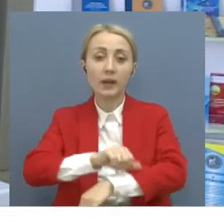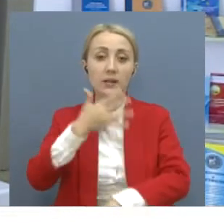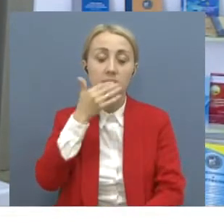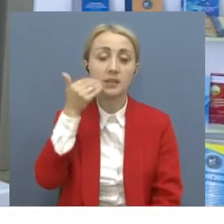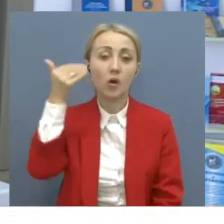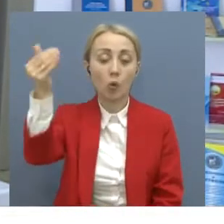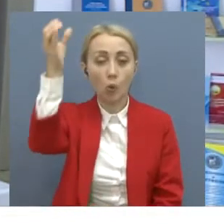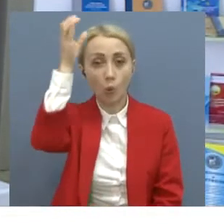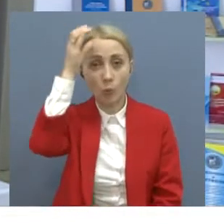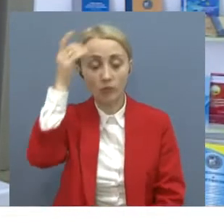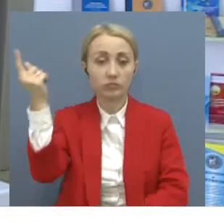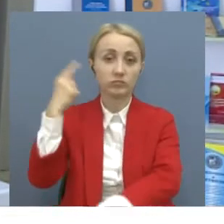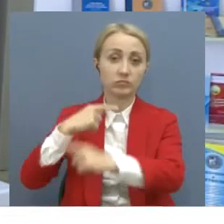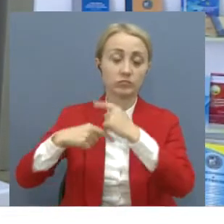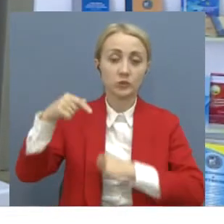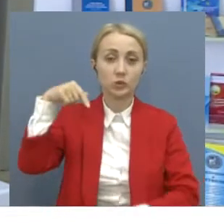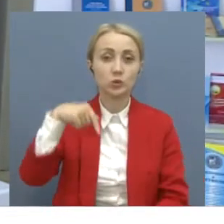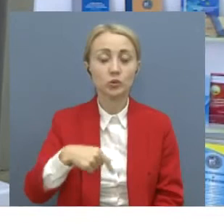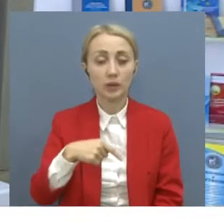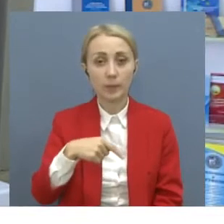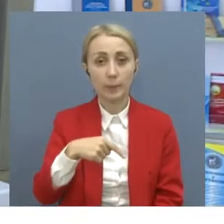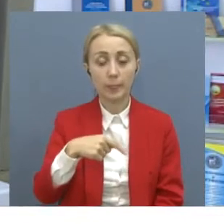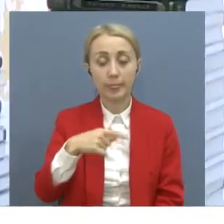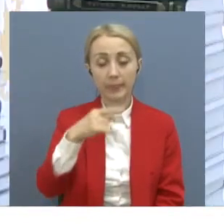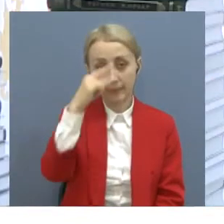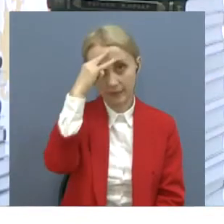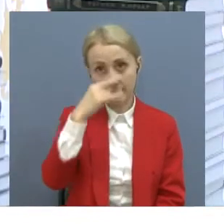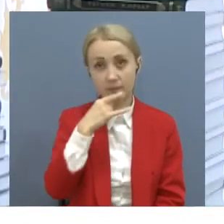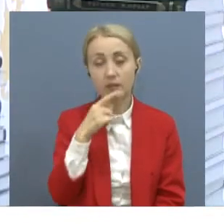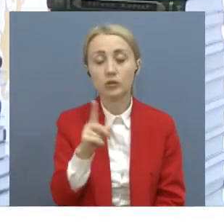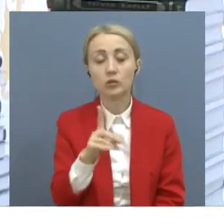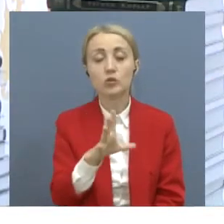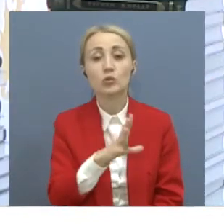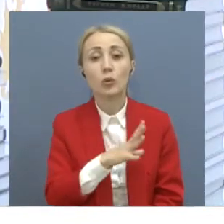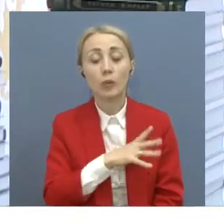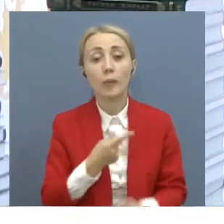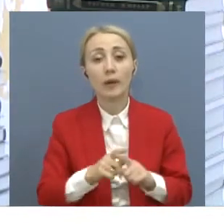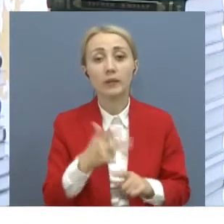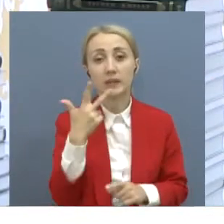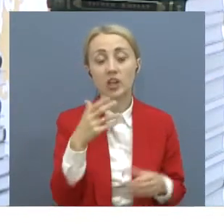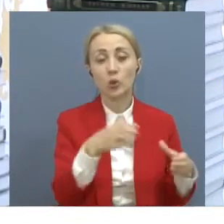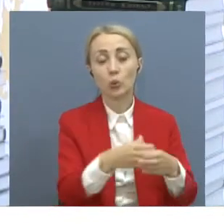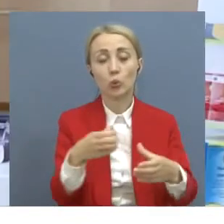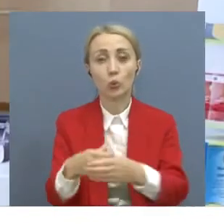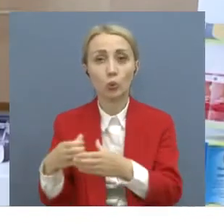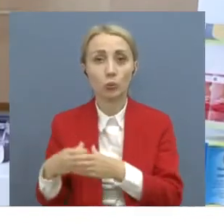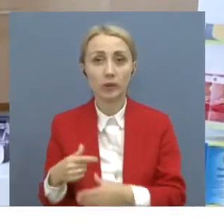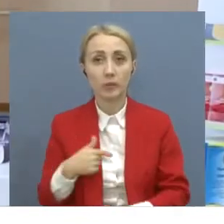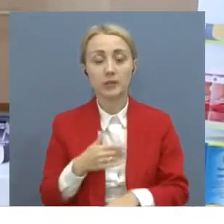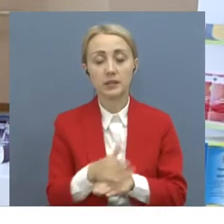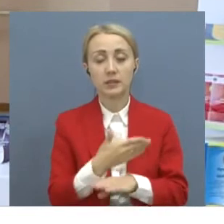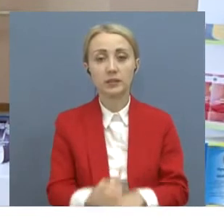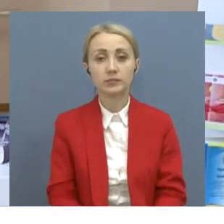конференциямыздың негізгі жүгі болып, бұл үш секция жоспарлап отырмыз. Қазіргі жастарды білім